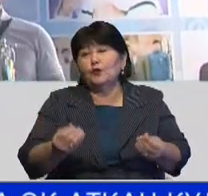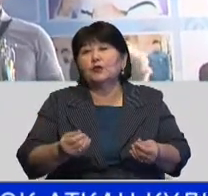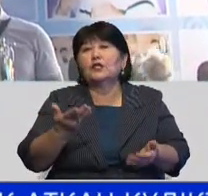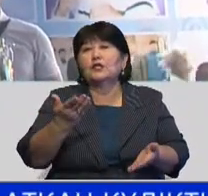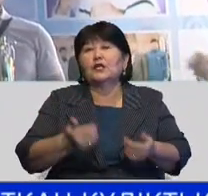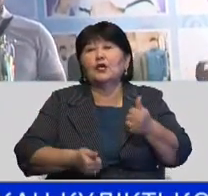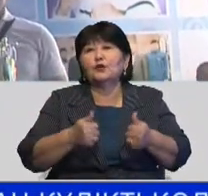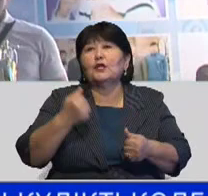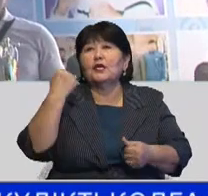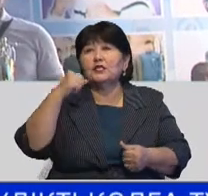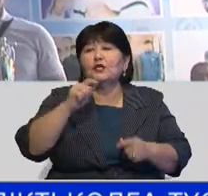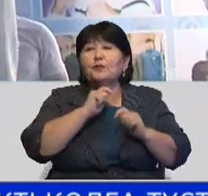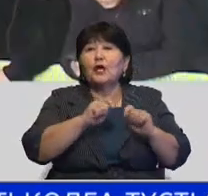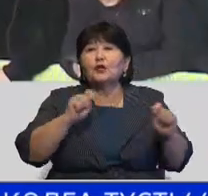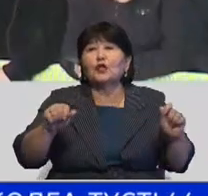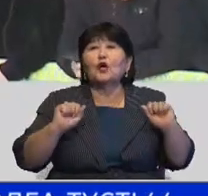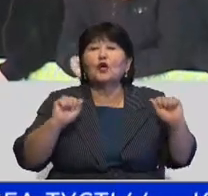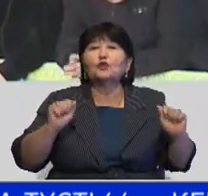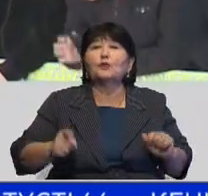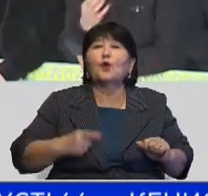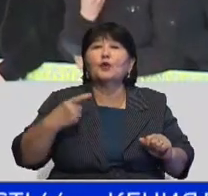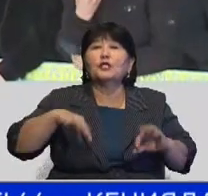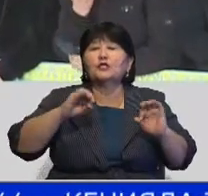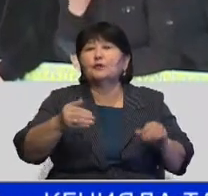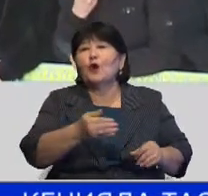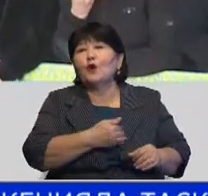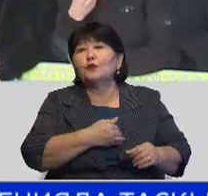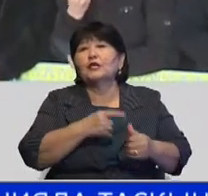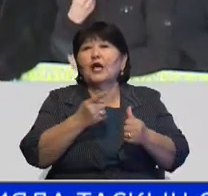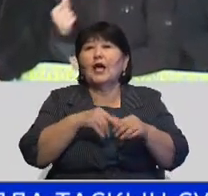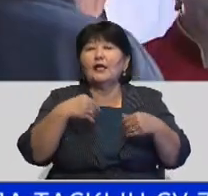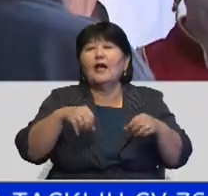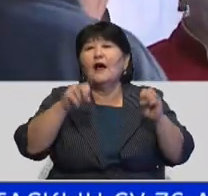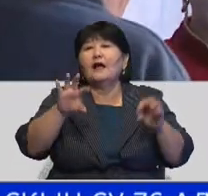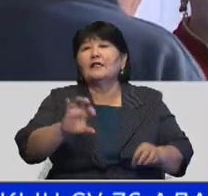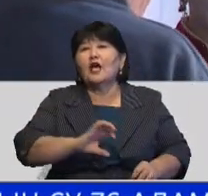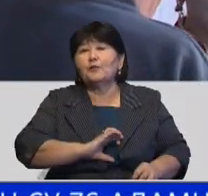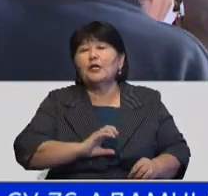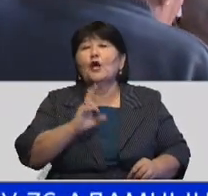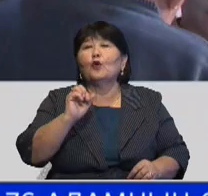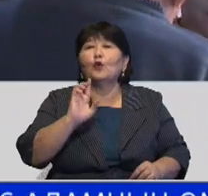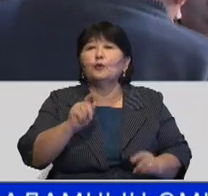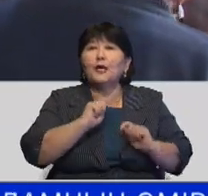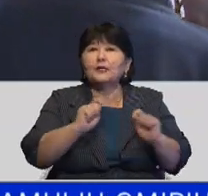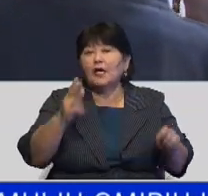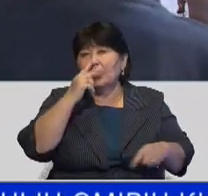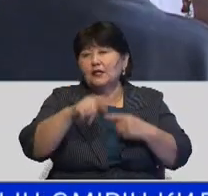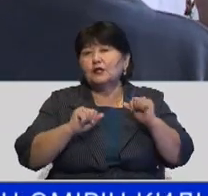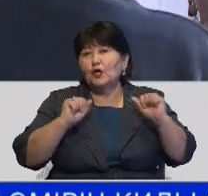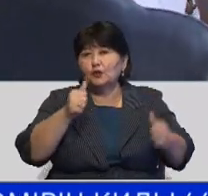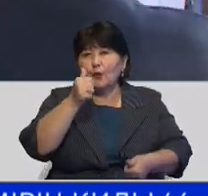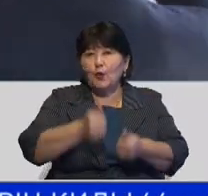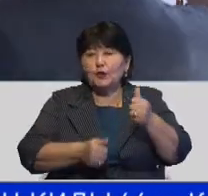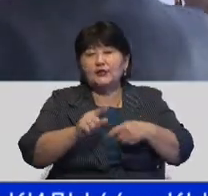турнирде жеңімпаздар мен жүлдегерлерге спорт шеберлігіне үміткер атағы, арнайы медаль мен кубок табысталды. Дәстүрлі спорт